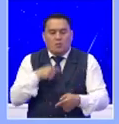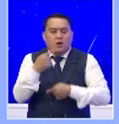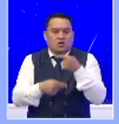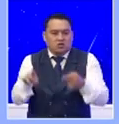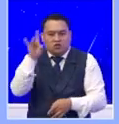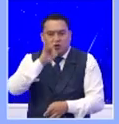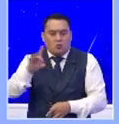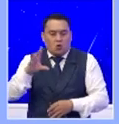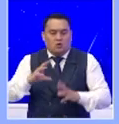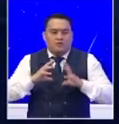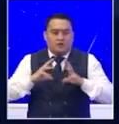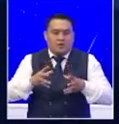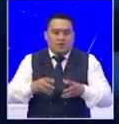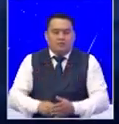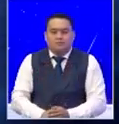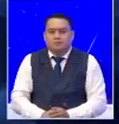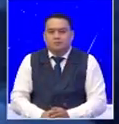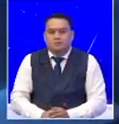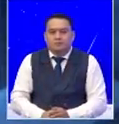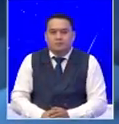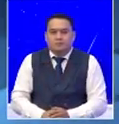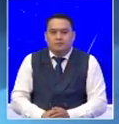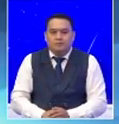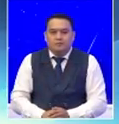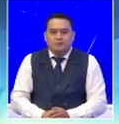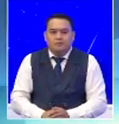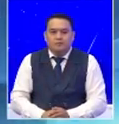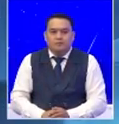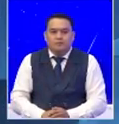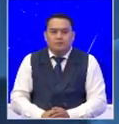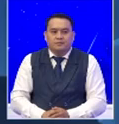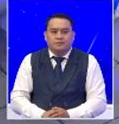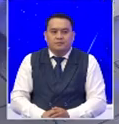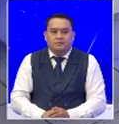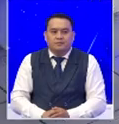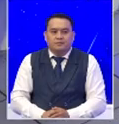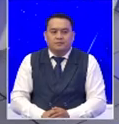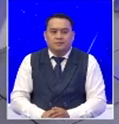поколение чемпионов и рекордсменов. Алексей Цой, Мадиб Айбусынов, телеканал ЖТСУ, Талдыкурган.